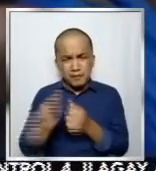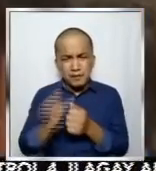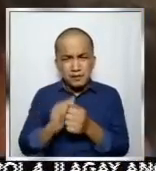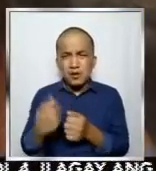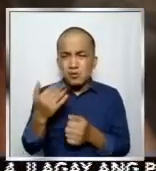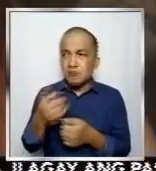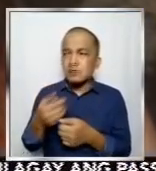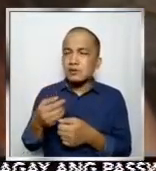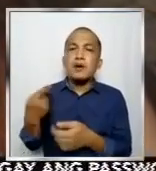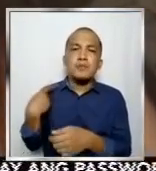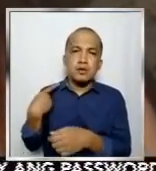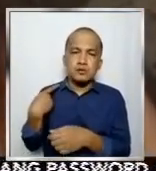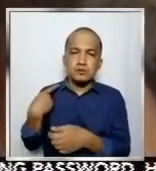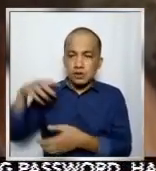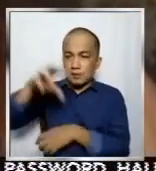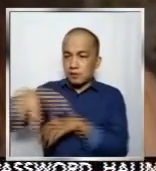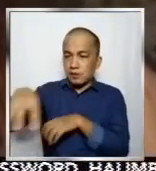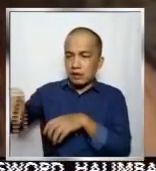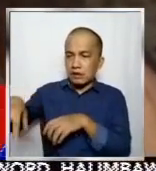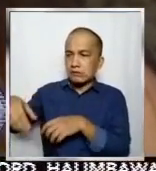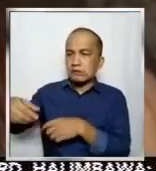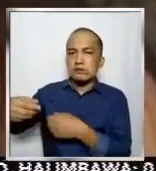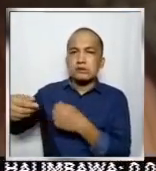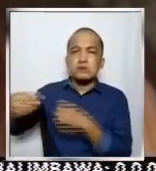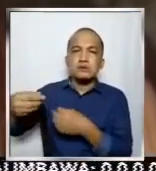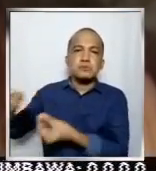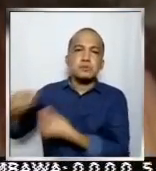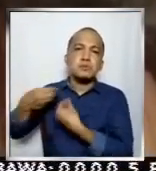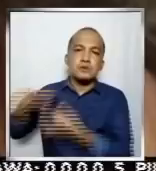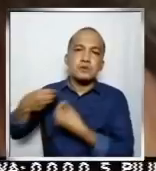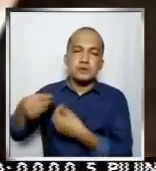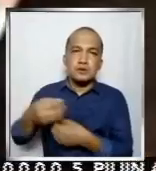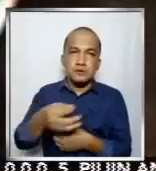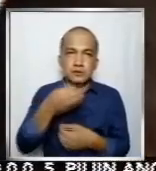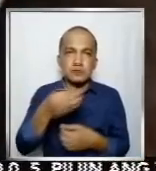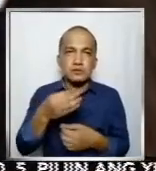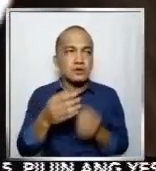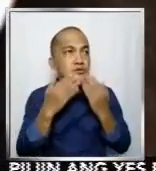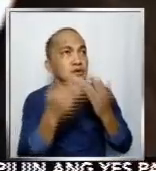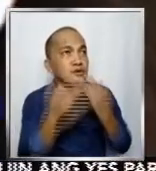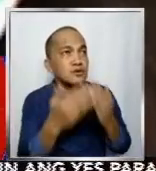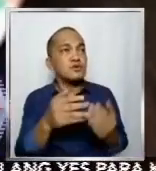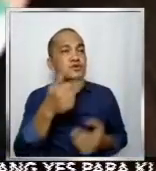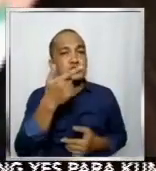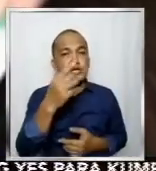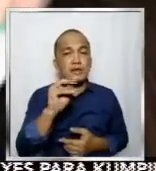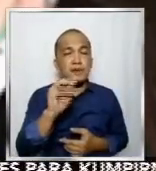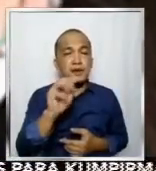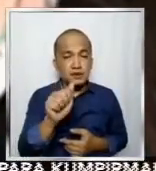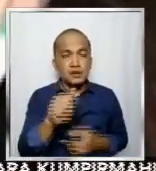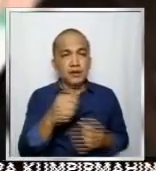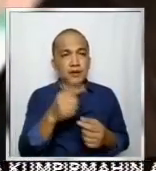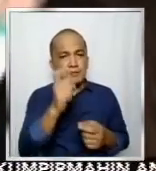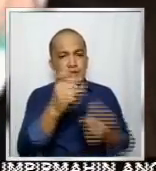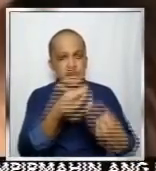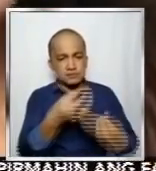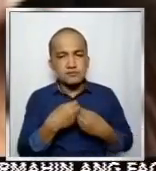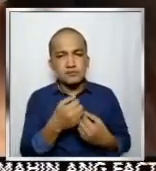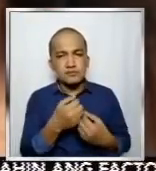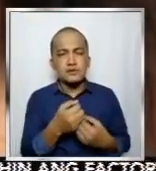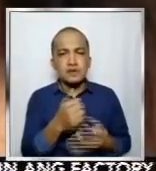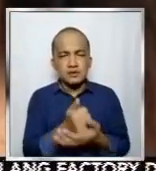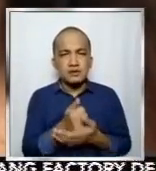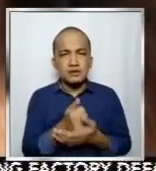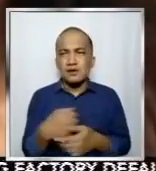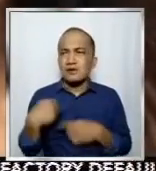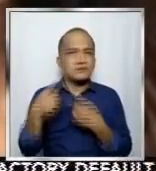kapitbahay. Napapasalamat po ako sa JME na mabilis ang tulong nila. Hanggang ngayon di namin alam kung hanggang kailan itong paglalockdown. Kulang